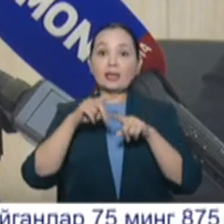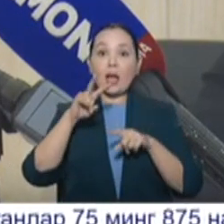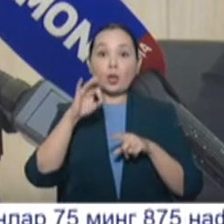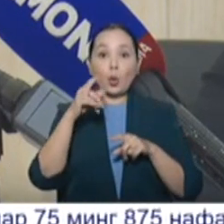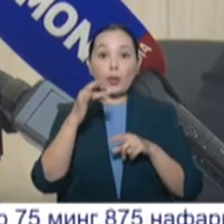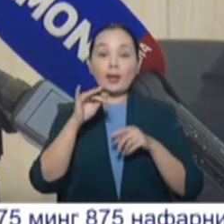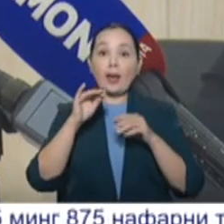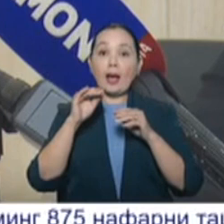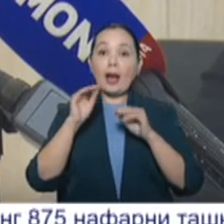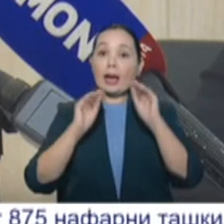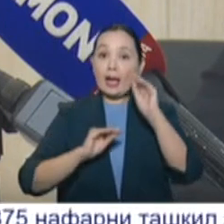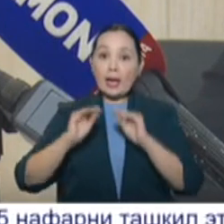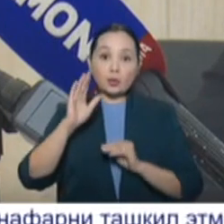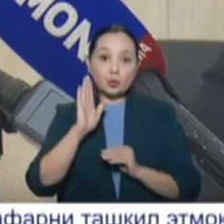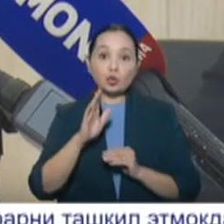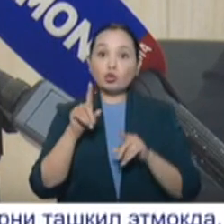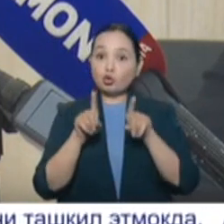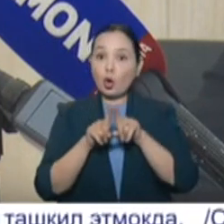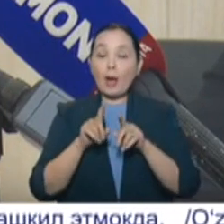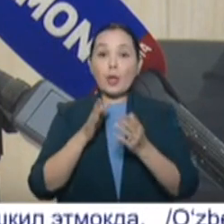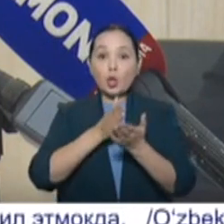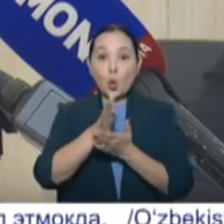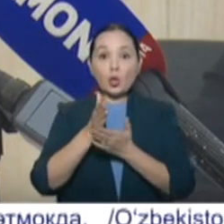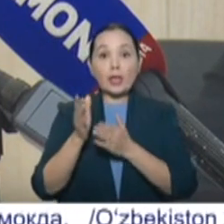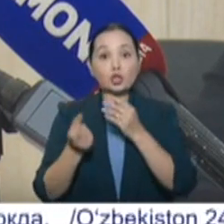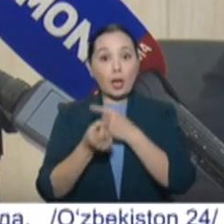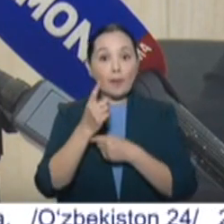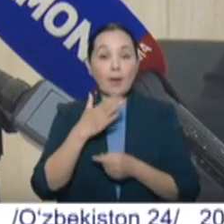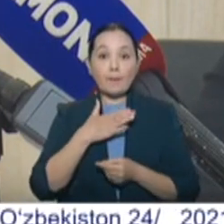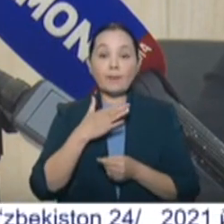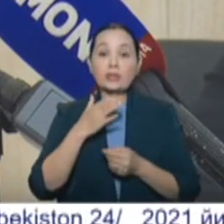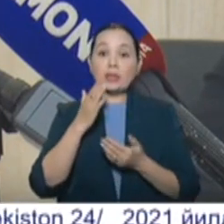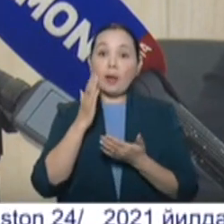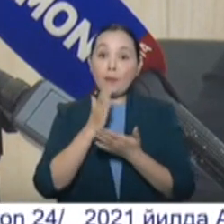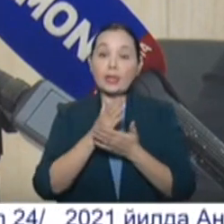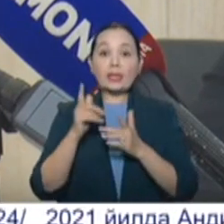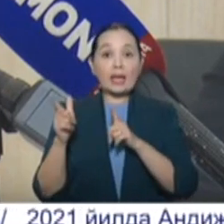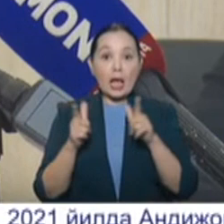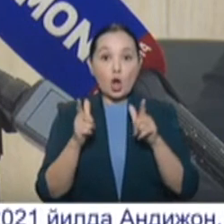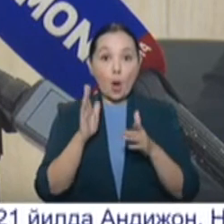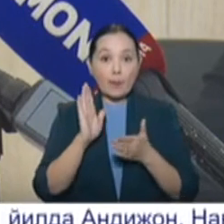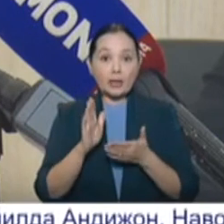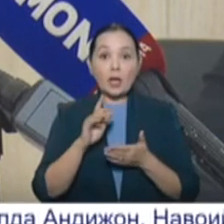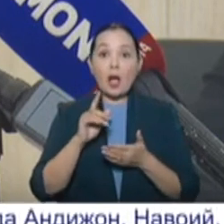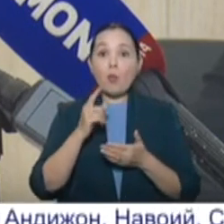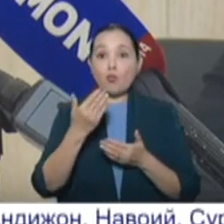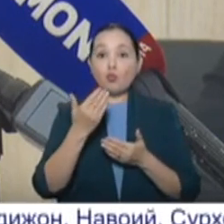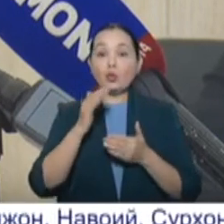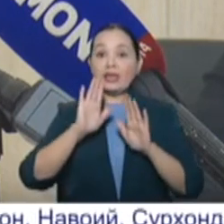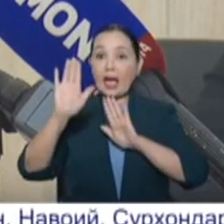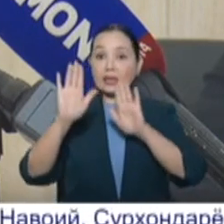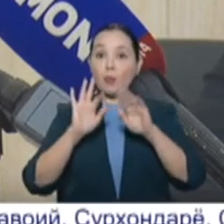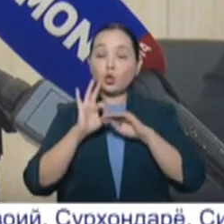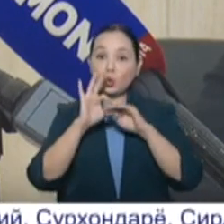holda shu kabi yo'nalishlardan iborat bizning taqdimotimiz tayyorlanyapti. Albatta bu taqdimotni o'tkazib, yana